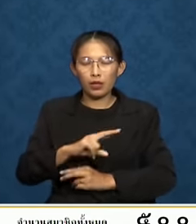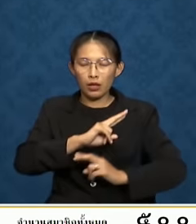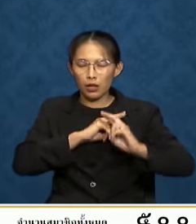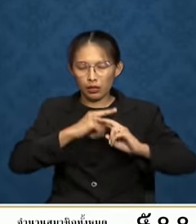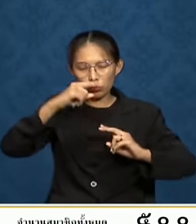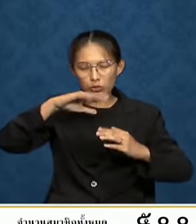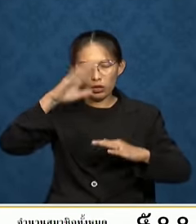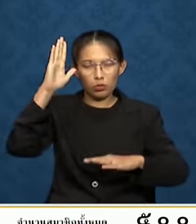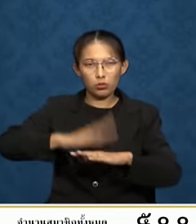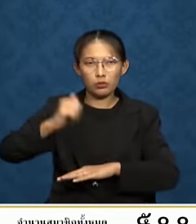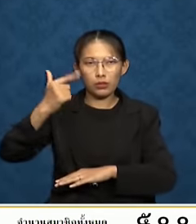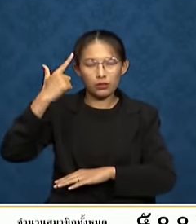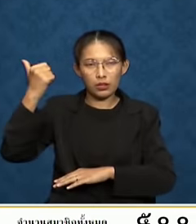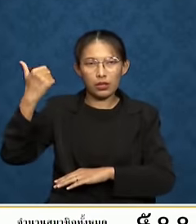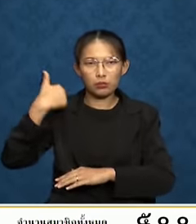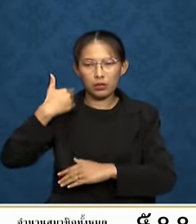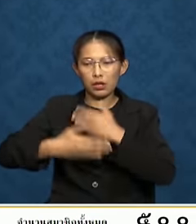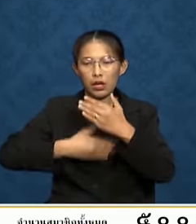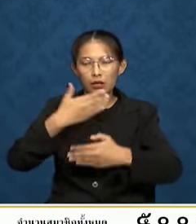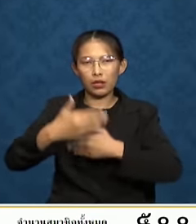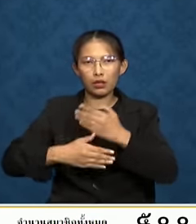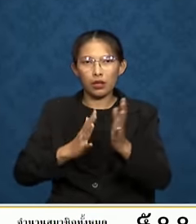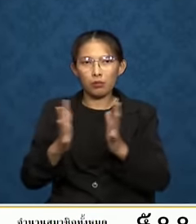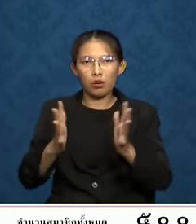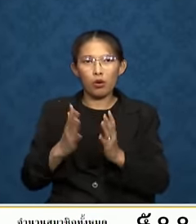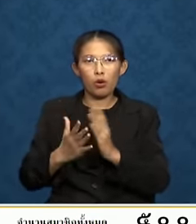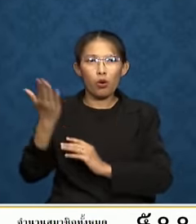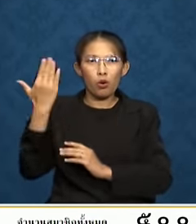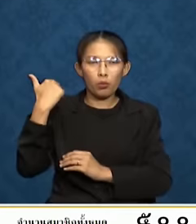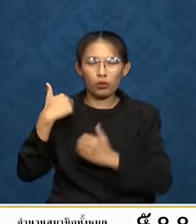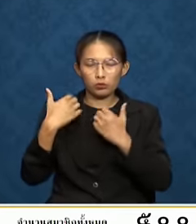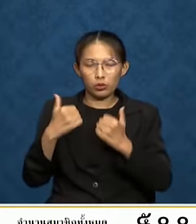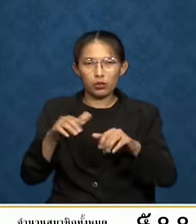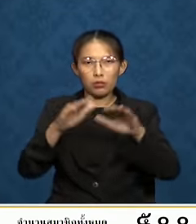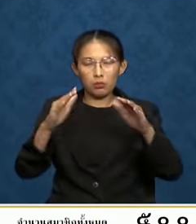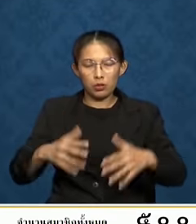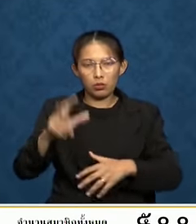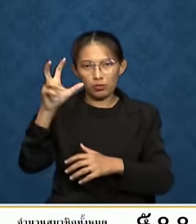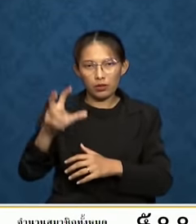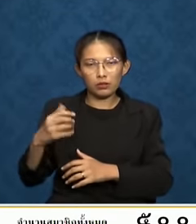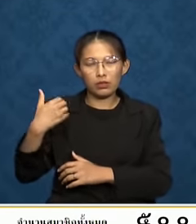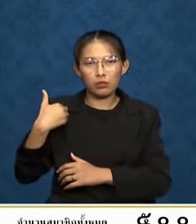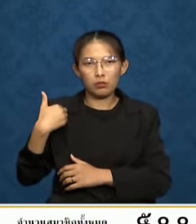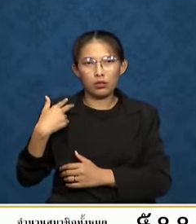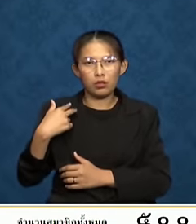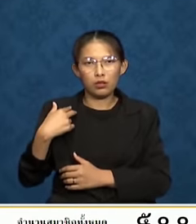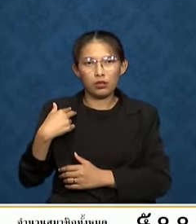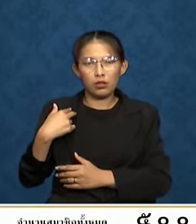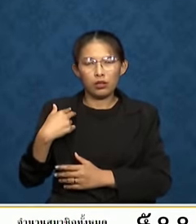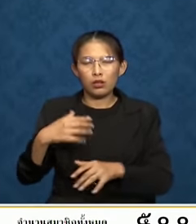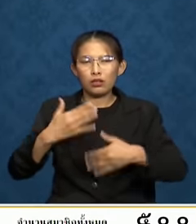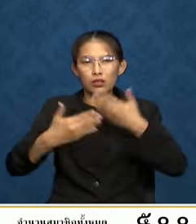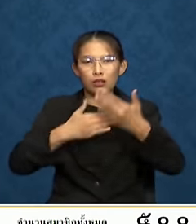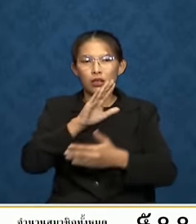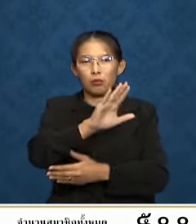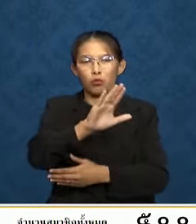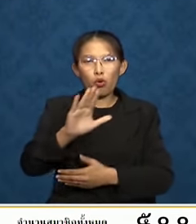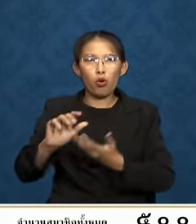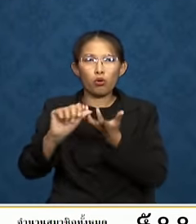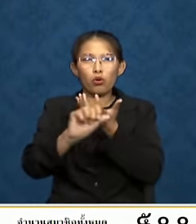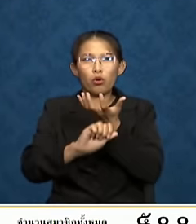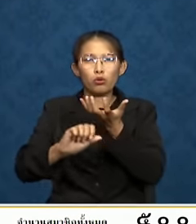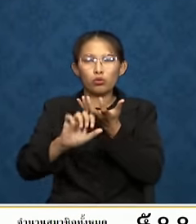ครับไปขายมาได้เยอะนะเมื่อวานไปวันก่อนตอนนี้ยังออกบูธอยู่ที่ฝรั่งเศสงานยูโรเเงินงน